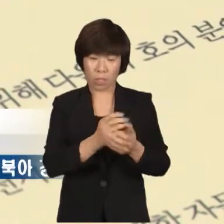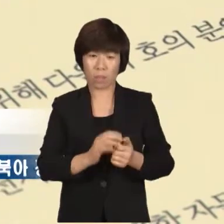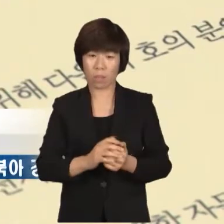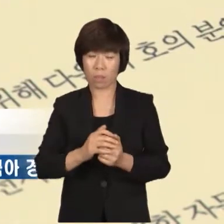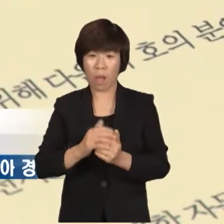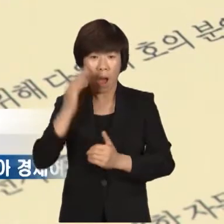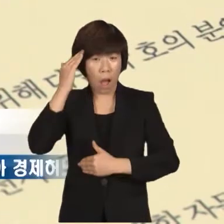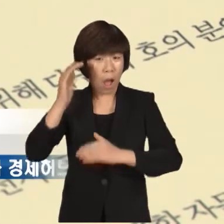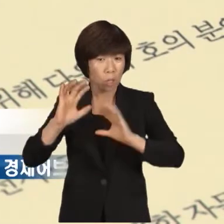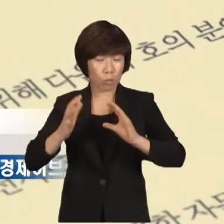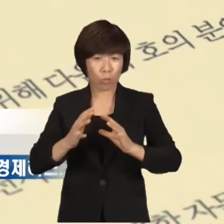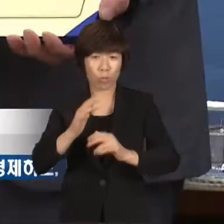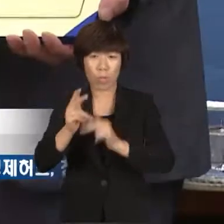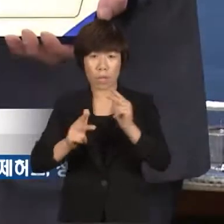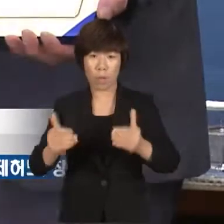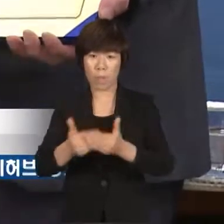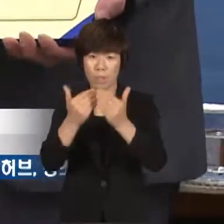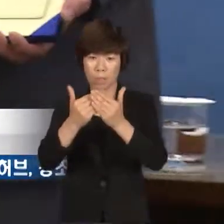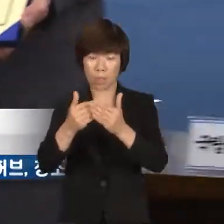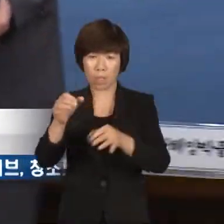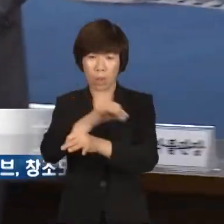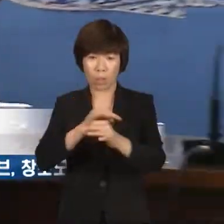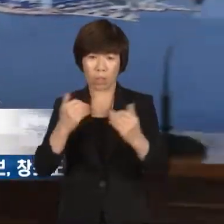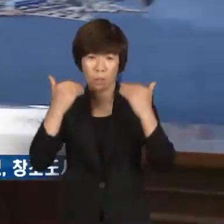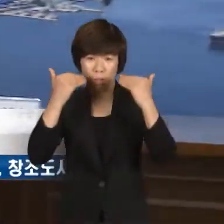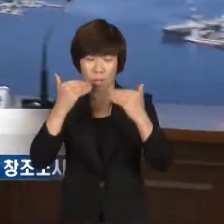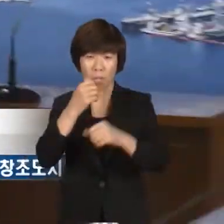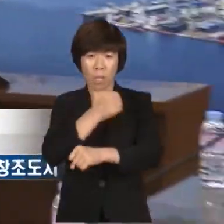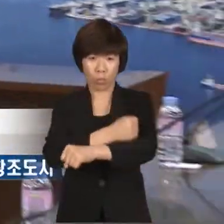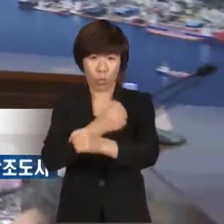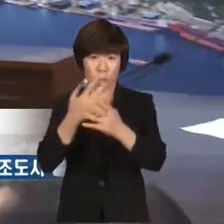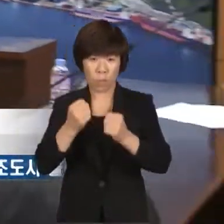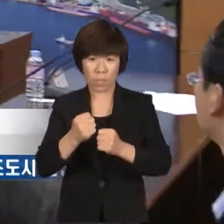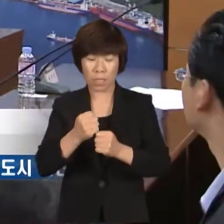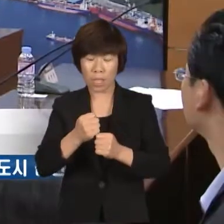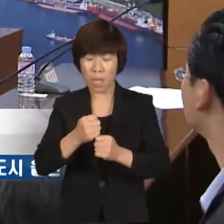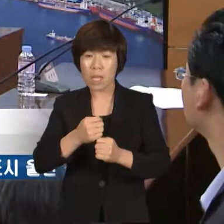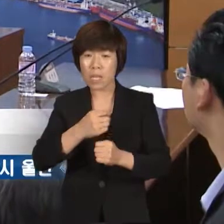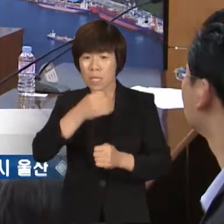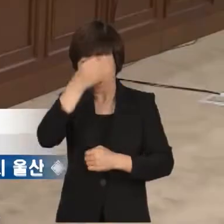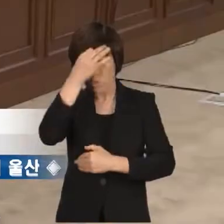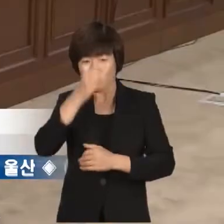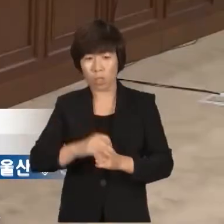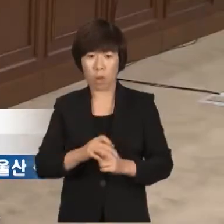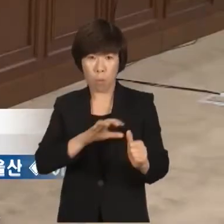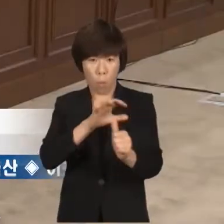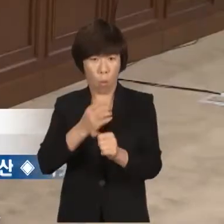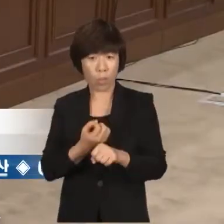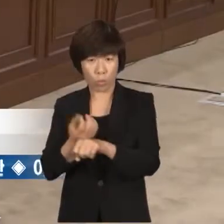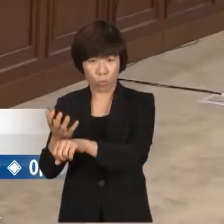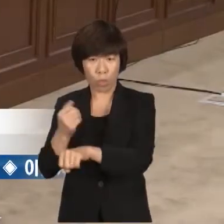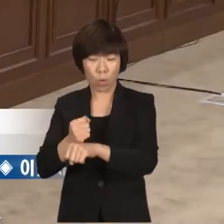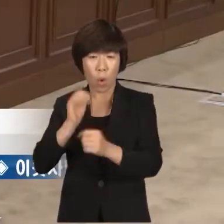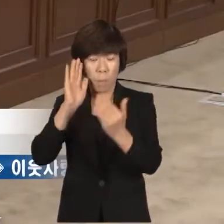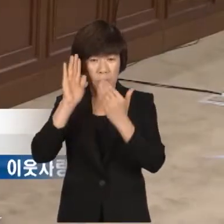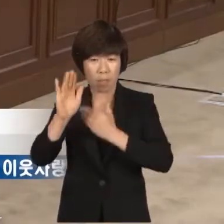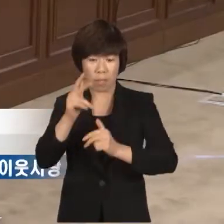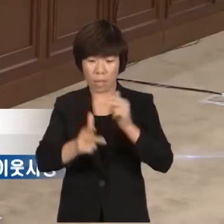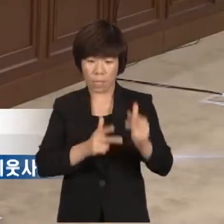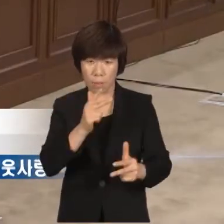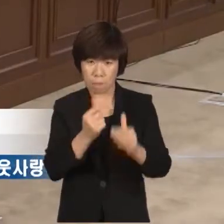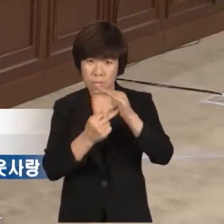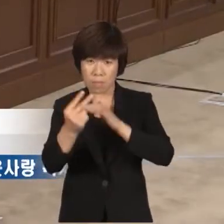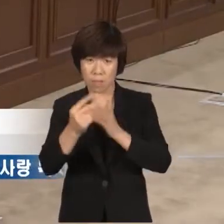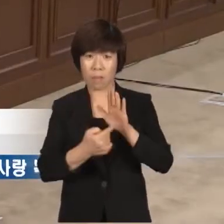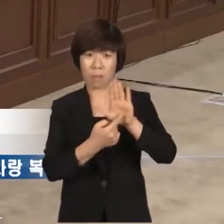기관은 협약서에서 우리나라 산업발전과 경제성장에 기여한 산업핵심기술을 보전 전수하고 미래의